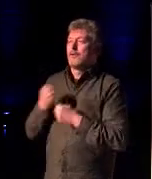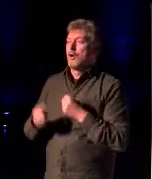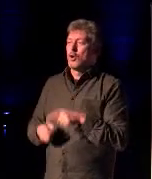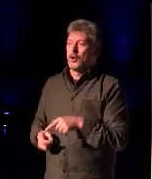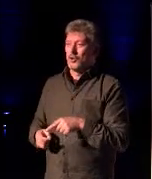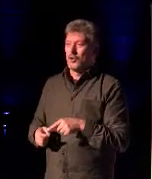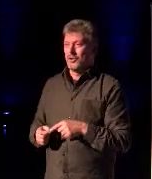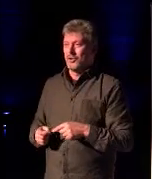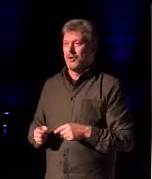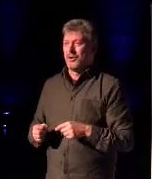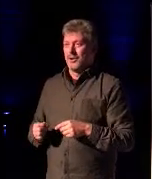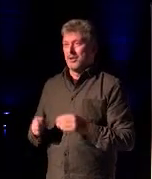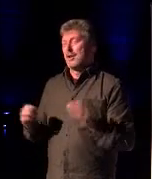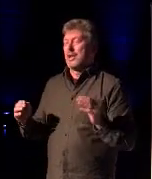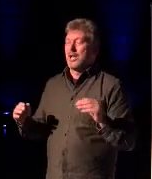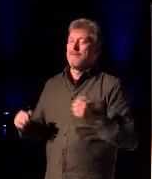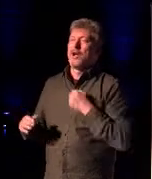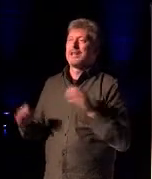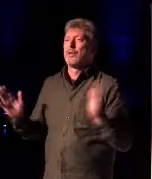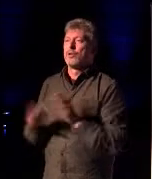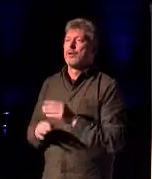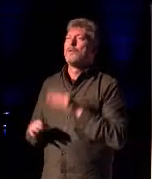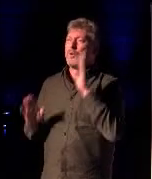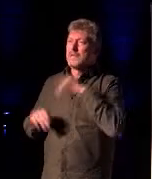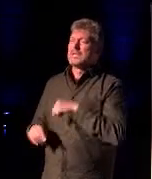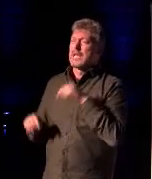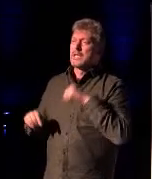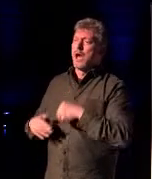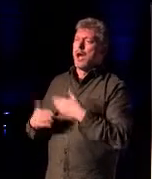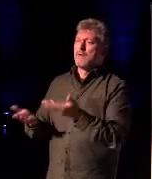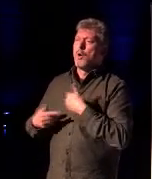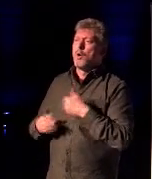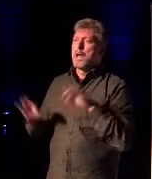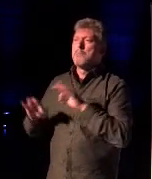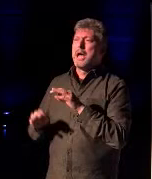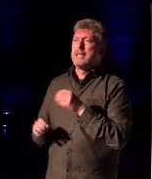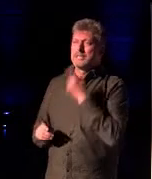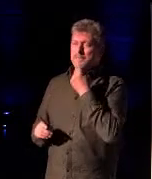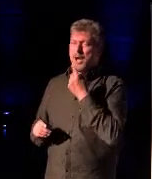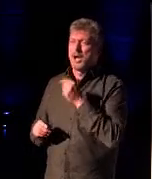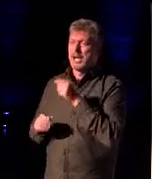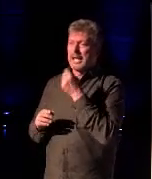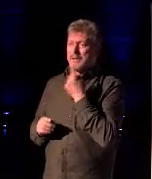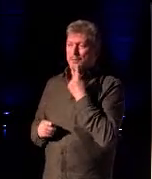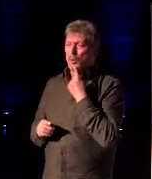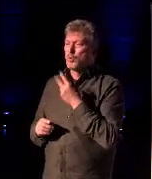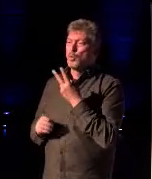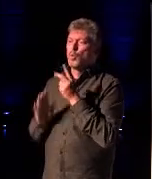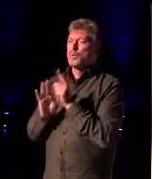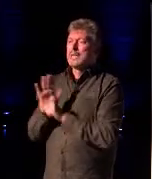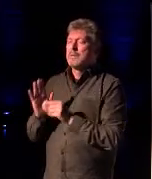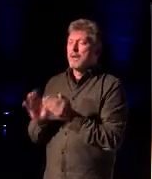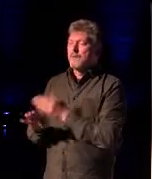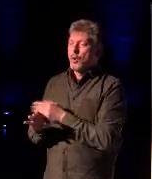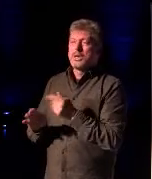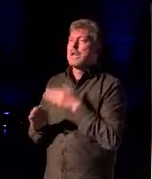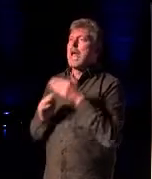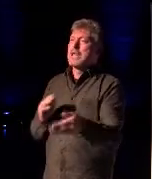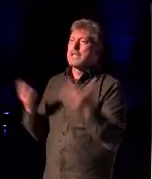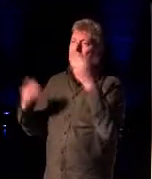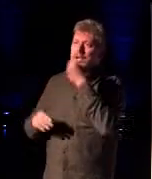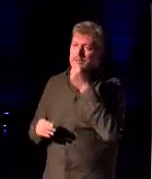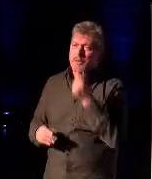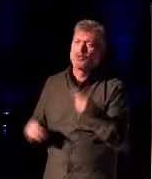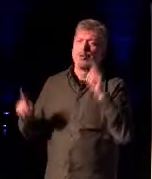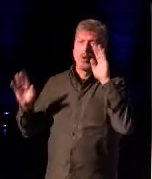kortere. Hun visste at i dag kom jeg til å ha medisinsmak i munnen 2 timer før eller 2 timer etter kveldsmaten. Hun